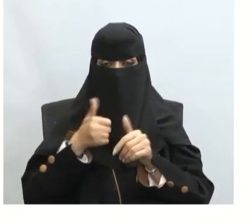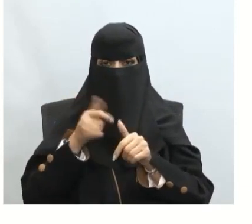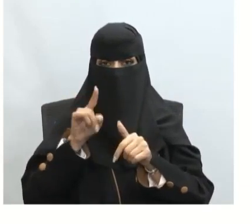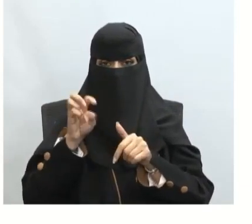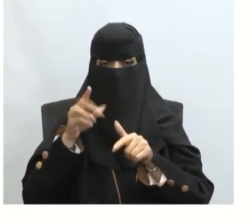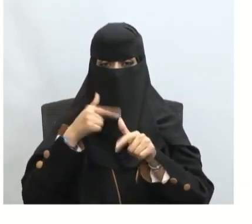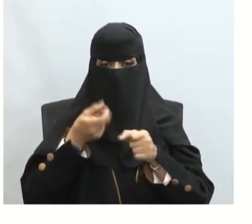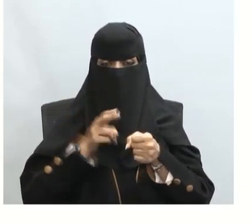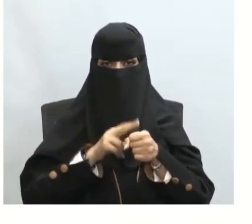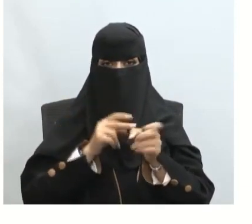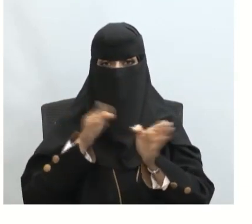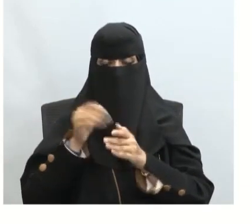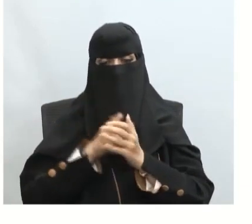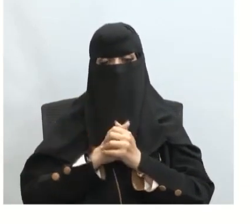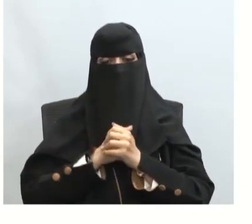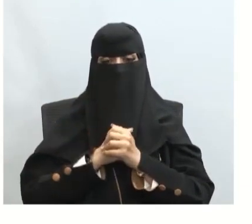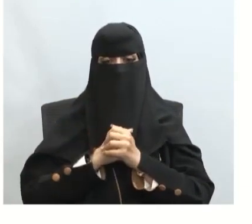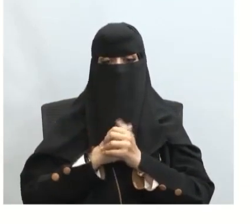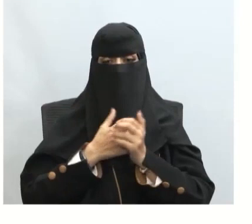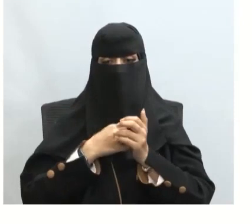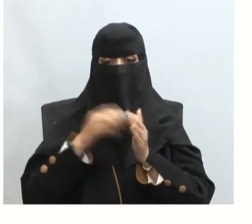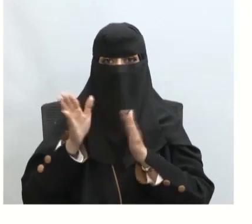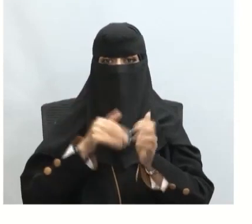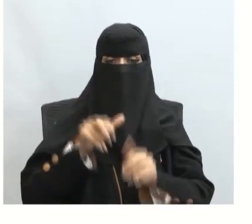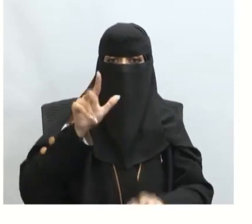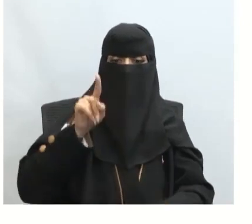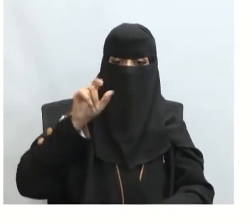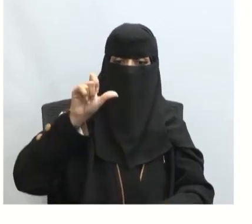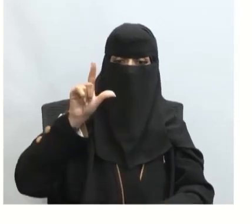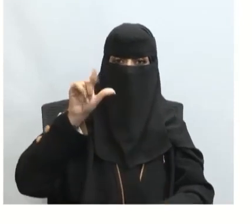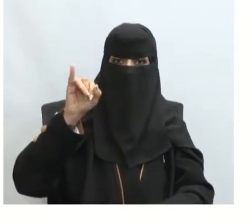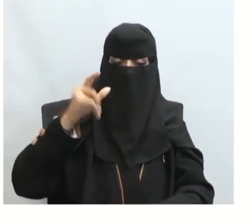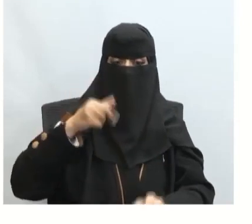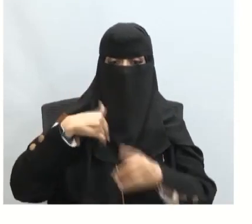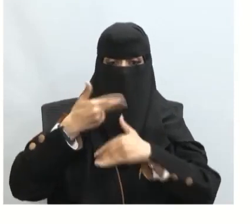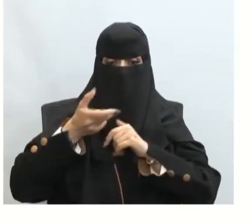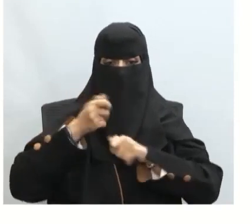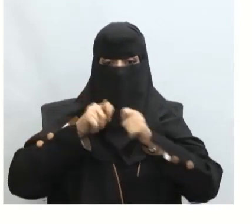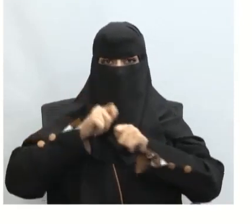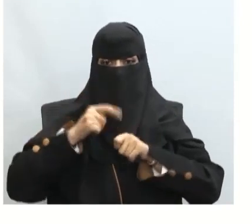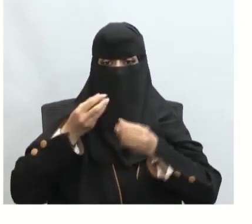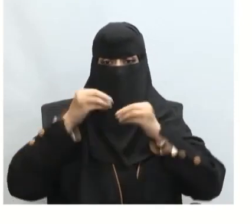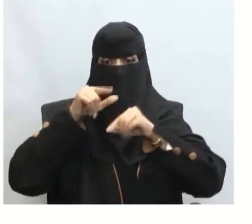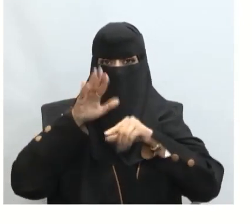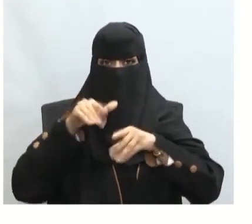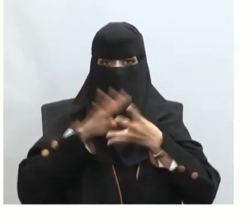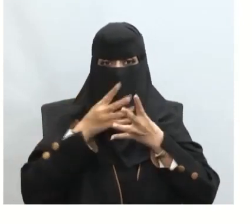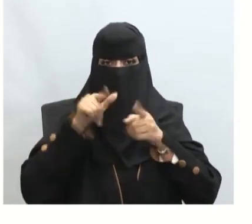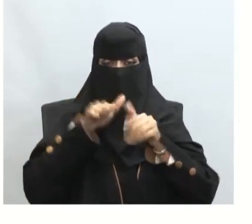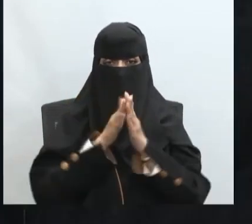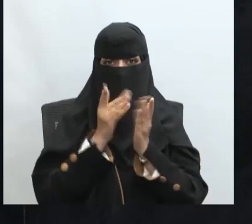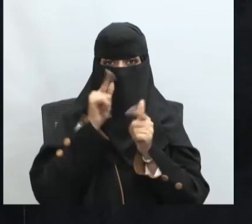اثلين متكرر البوليمرات الناتجه عن عمليه البلمره بالاضافه طبعا هذا الجدول موجود لديك في